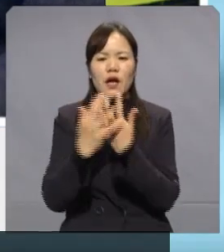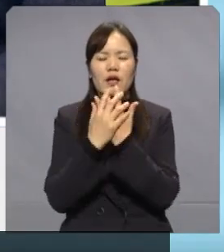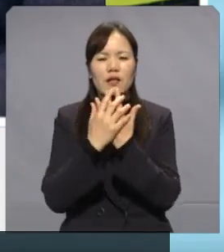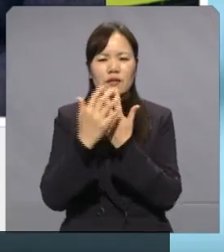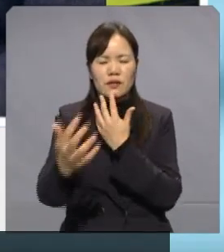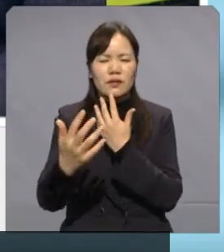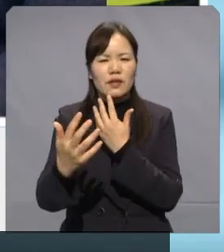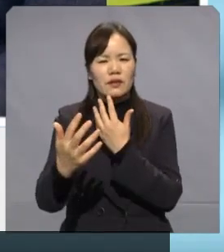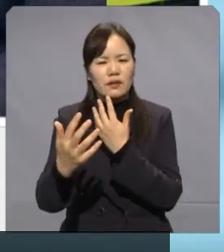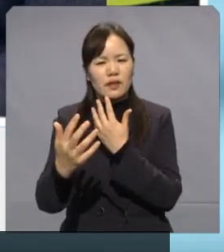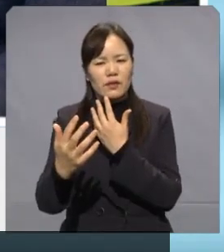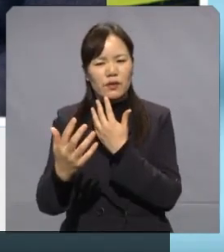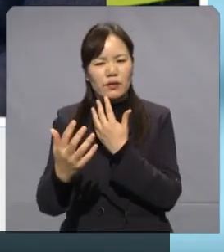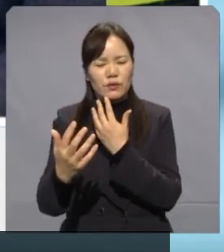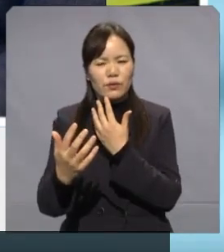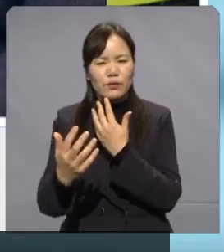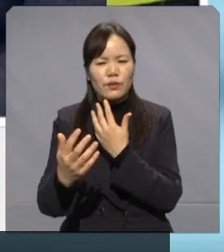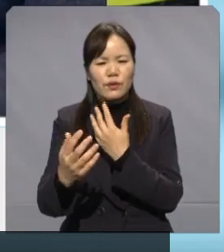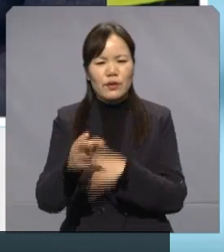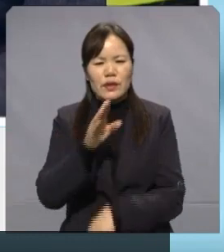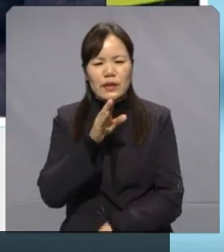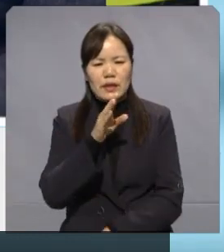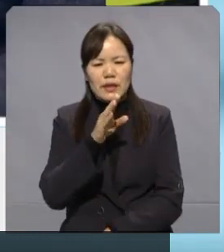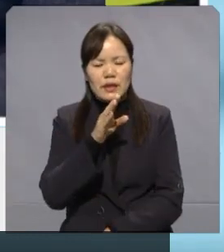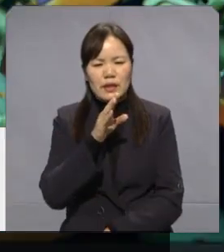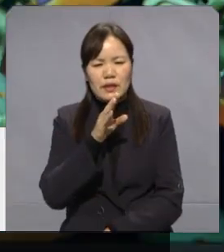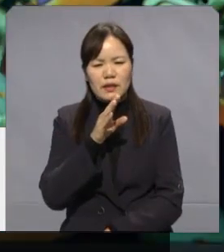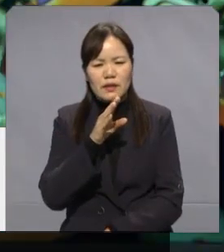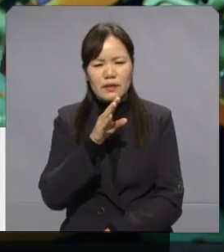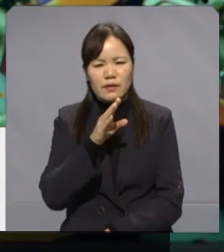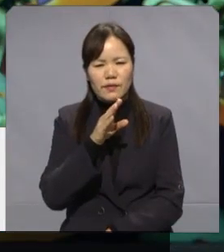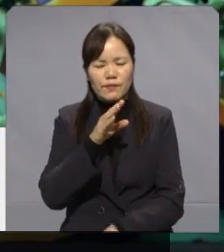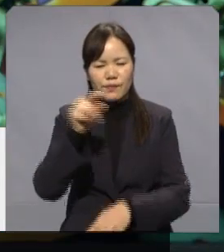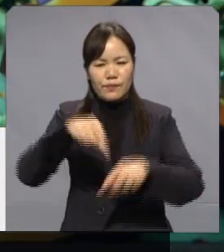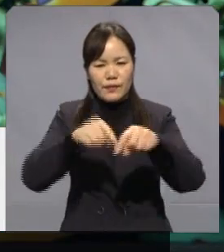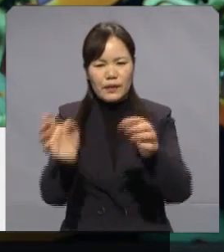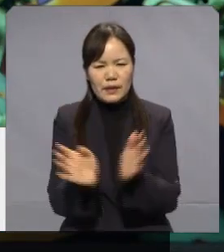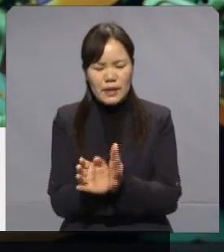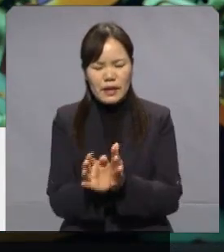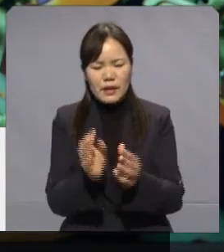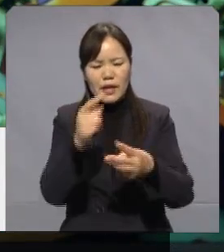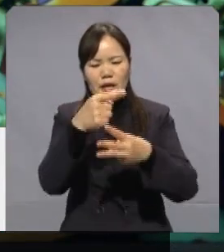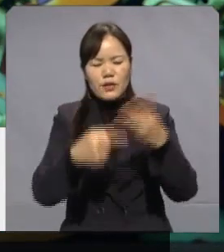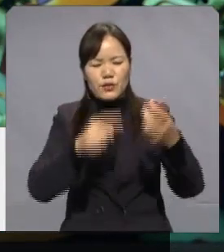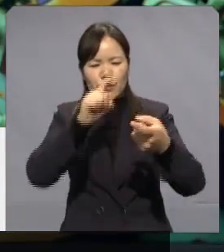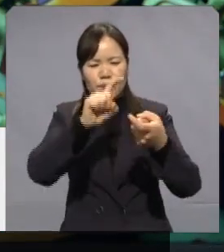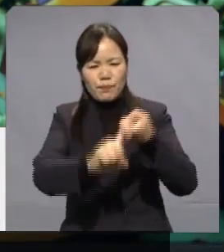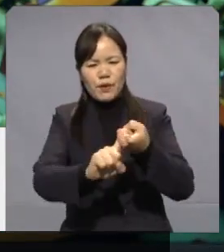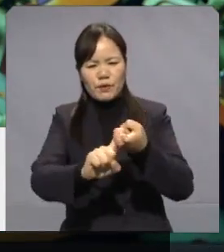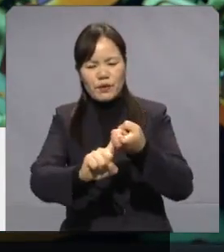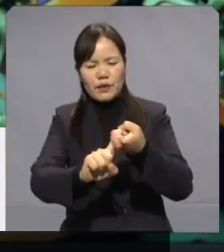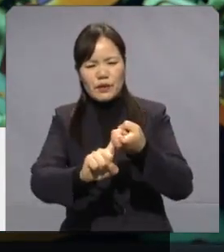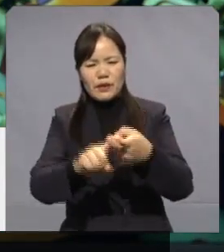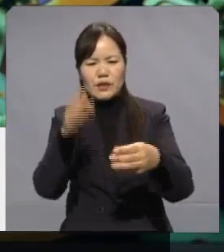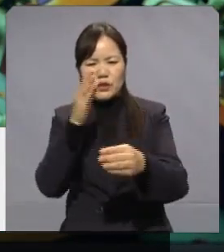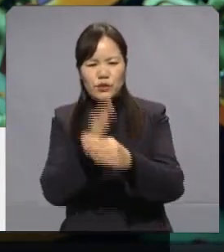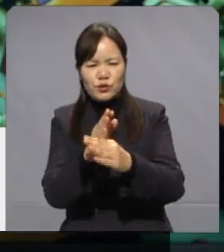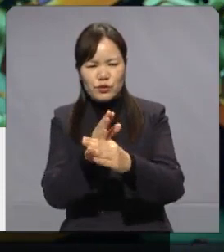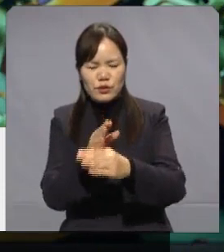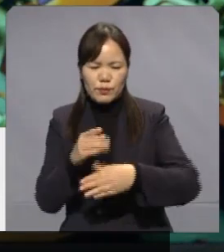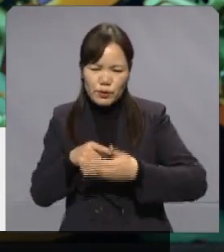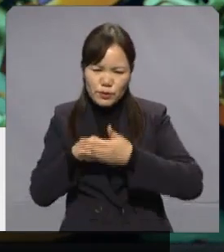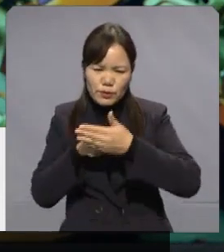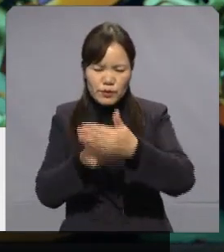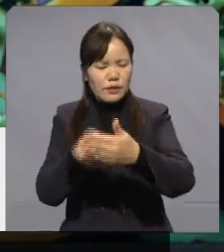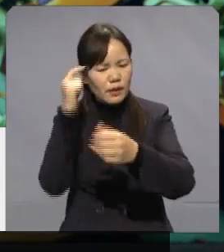전당대회까지 그래서 소위 친정 그 세력을 당내의 주류로 만드는 것까지 쭉 밀고 가겠다라고 하는 어떤 그